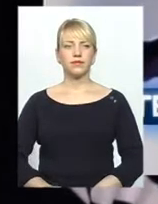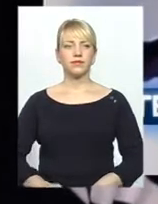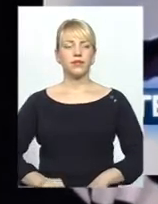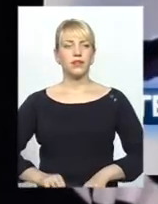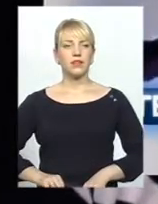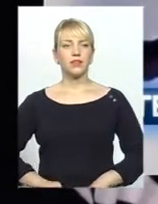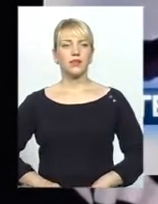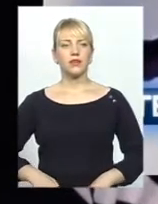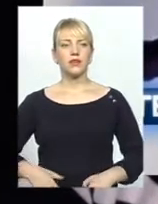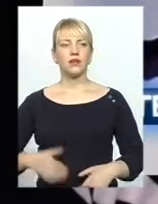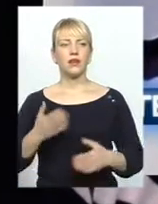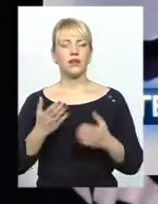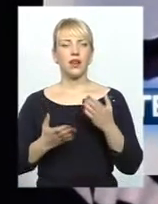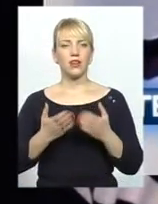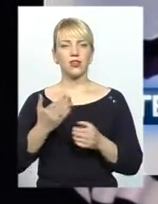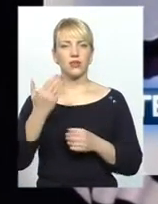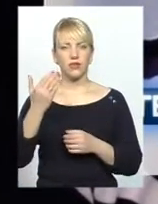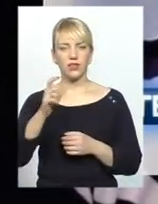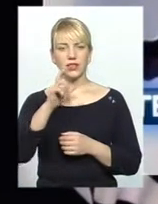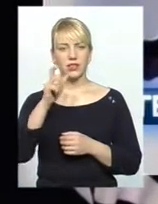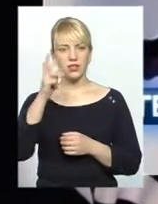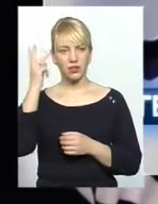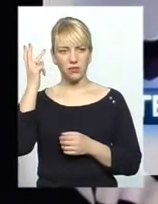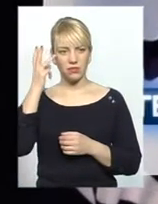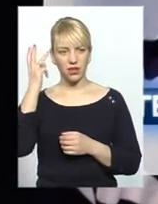Якщо ви з Хмельниччини, ну, я дуже